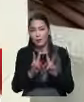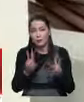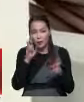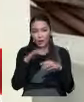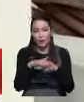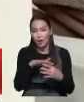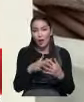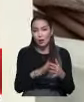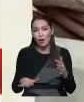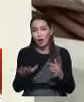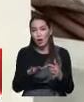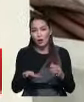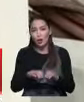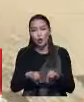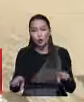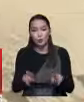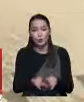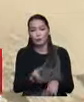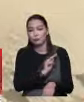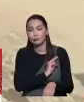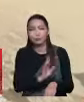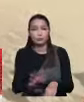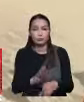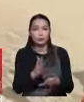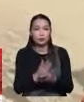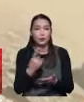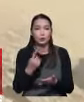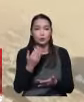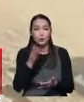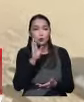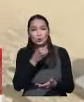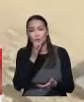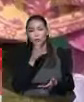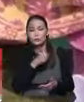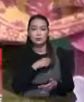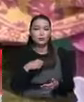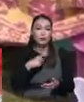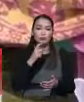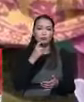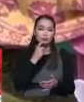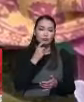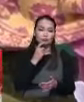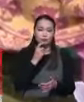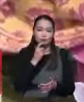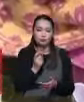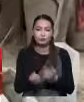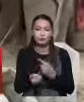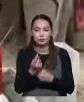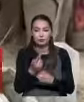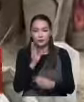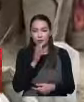елдегі ауыл аймақта құбырлар істен шықты. Бір жұтым су табудың өзі қиынға соғып отыр.